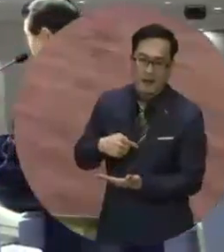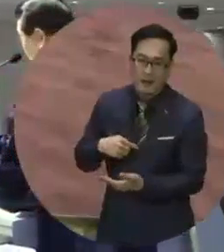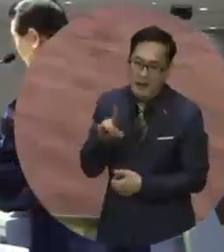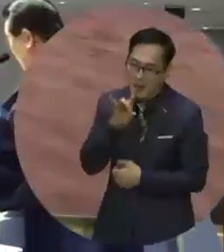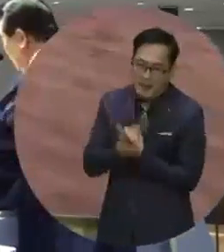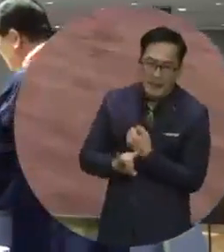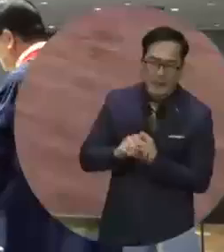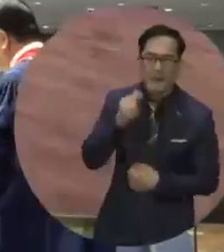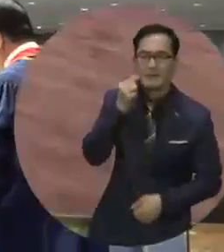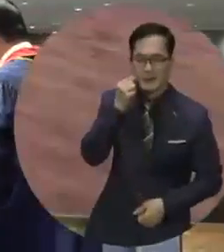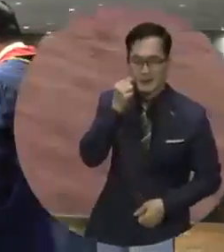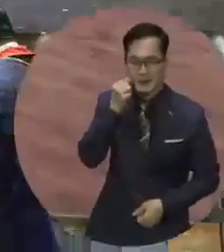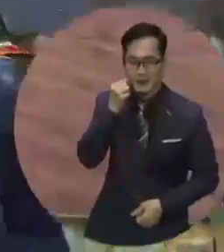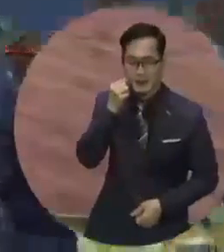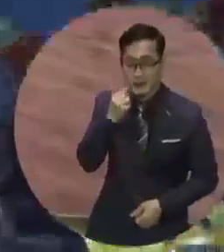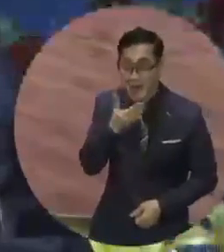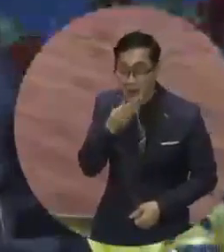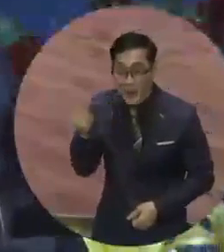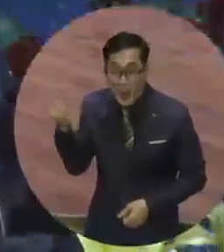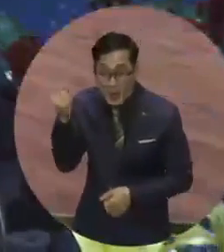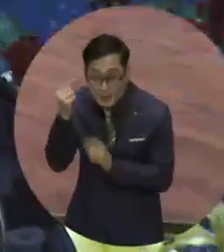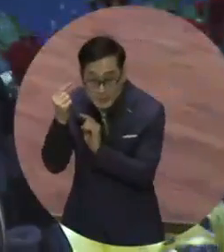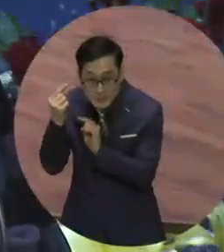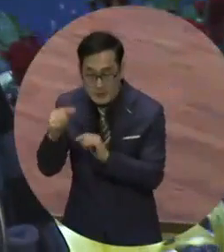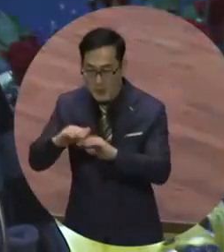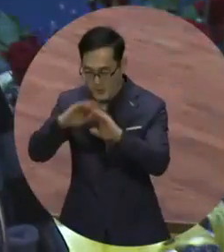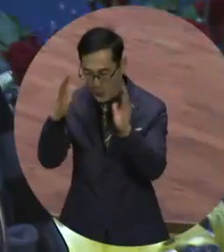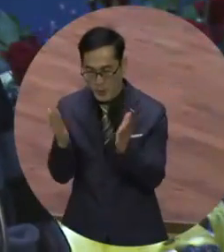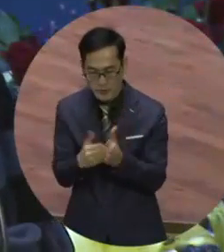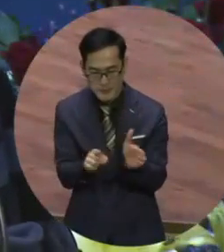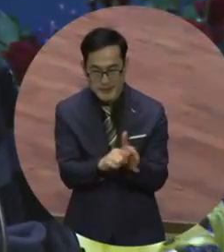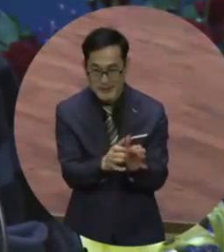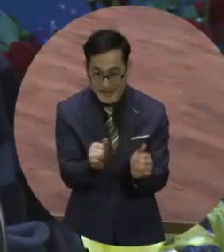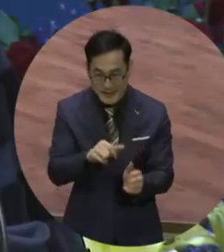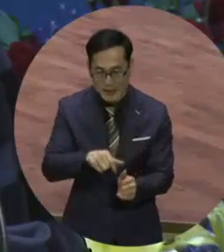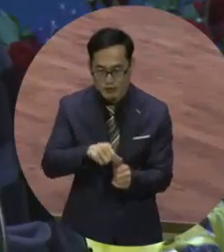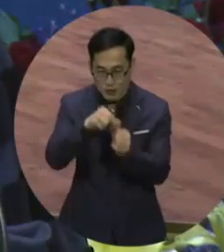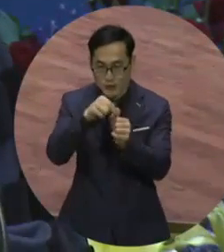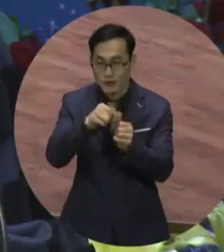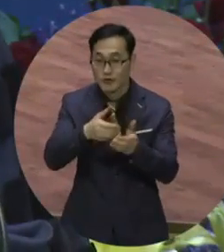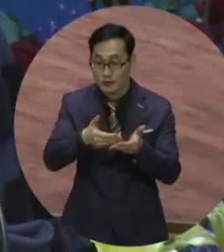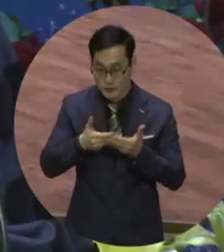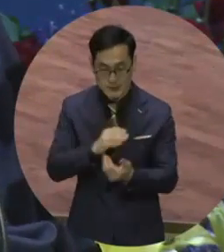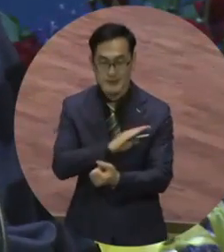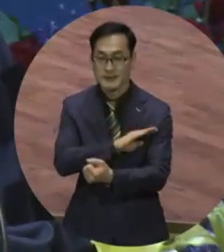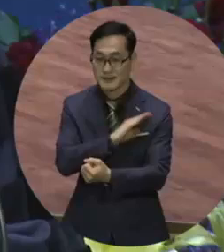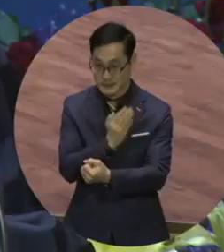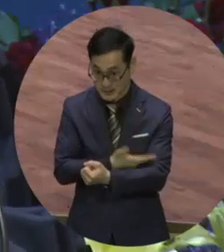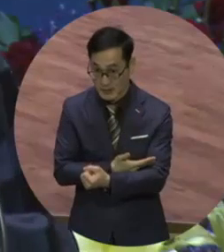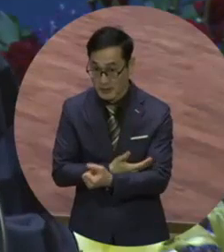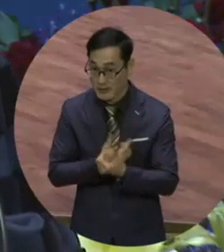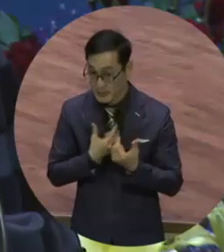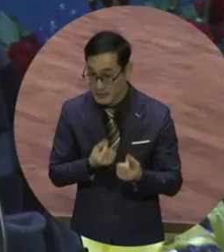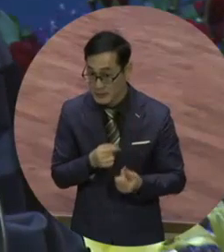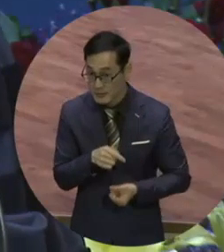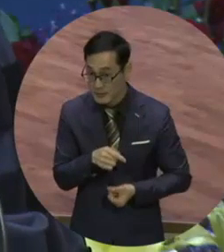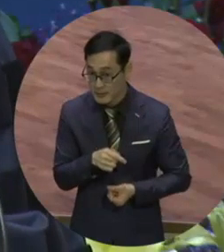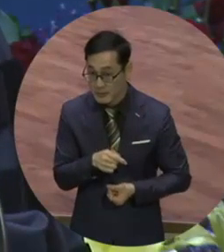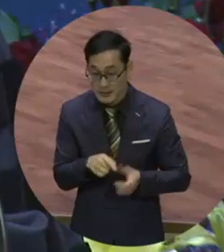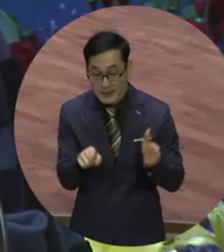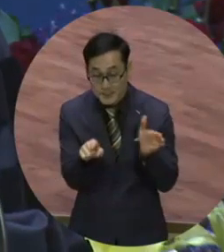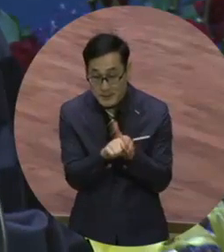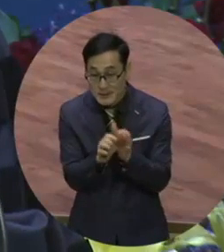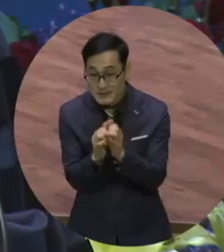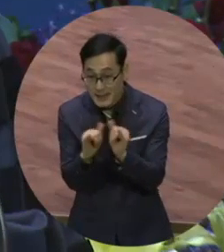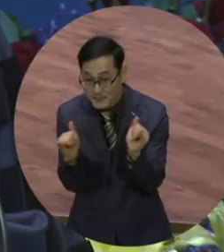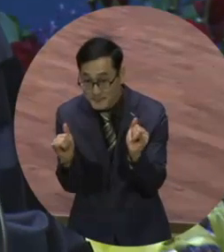복음이 모든 믿는 자의 구원을 주시는 하나님의 능력이며 이 복음을 믿는 자는